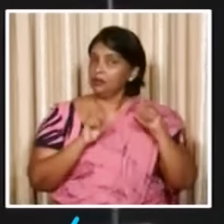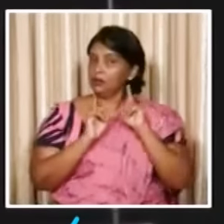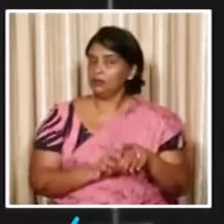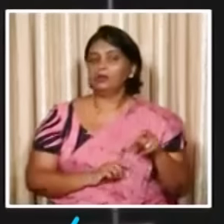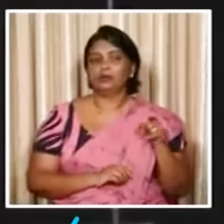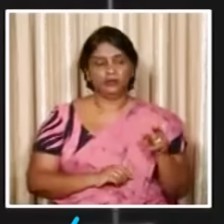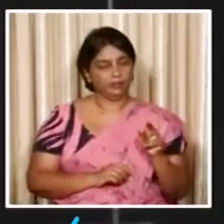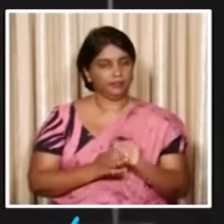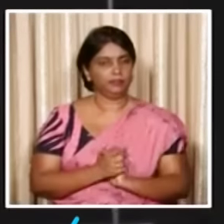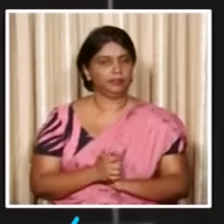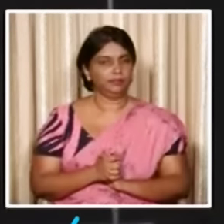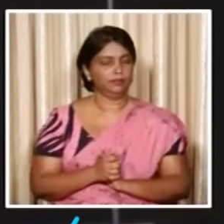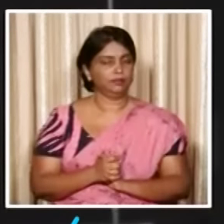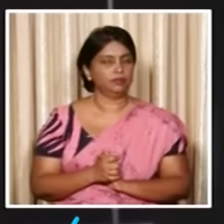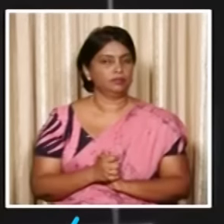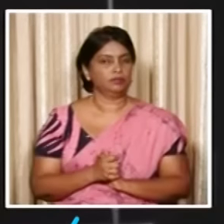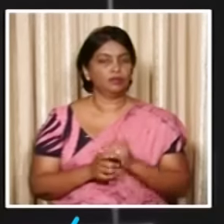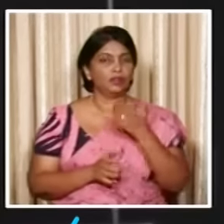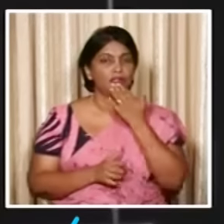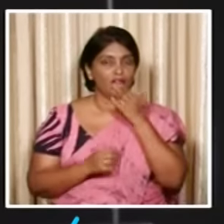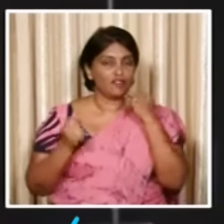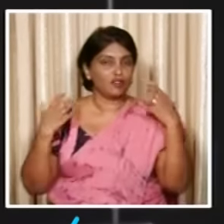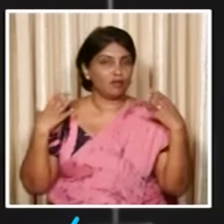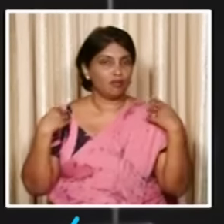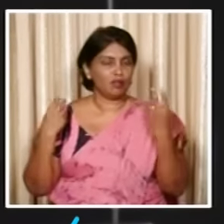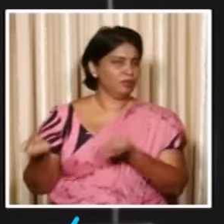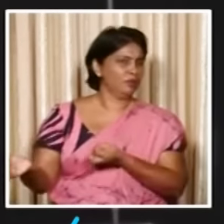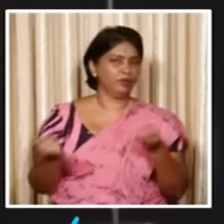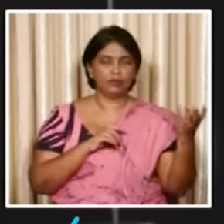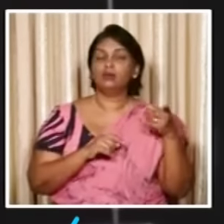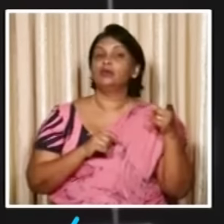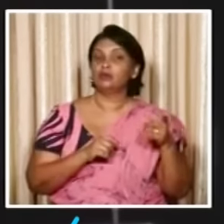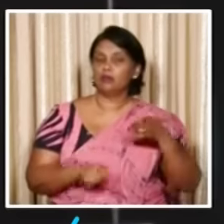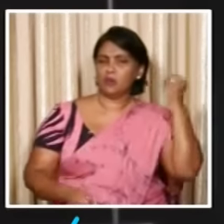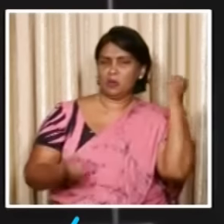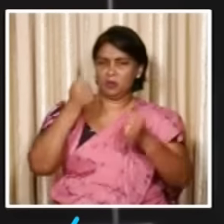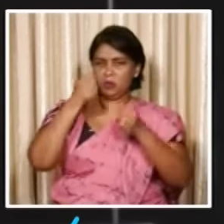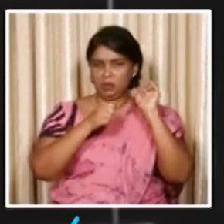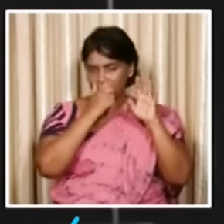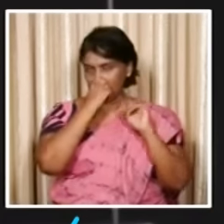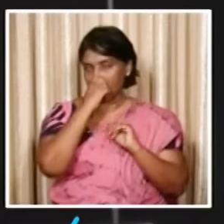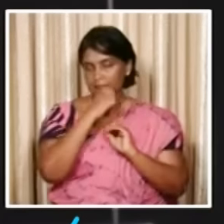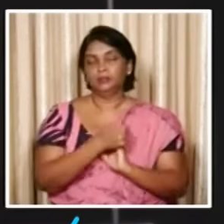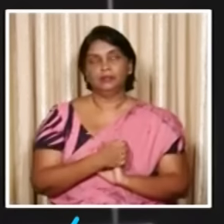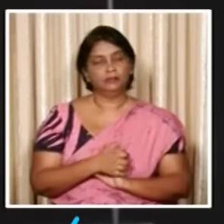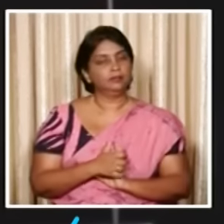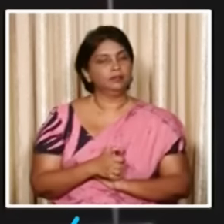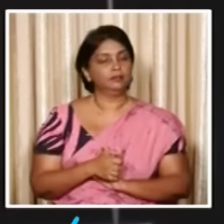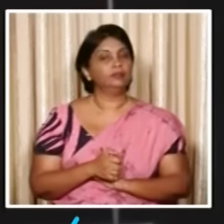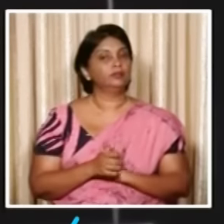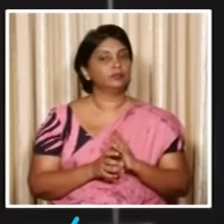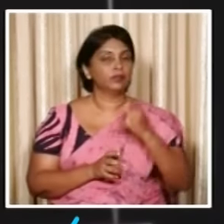போராட்டத்தின் பின்னர் போலீசாரால் தடுத்து வைக்கப்பட்டிருந்த குடிநீர் தாங்கி விடுவிக்கப்பட்டிருந்தது. இதில் நெடுங்கேணி பிரதி போலீஸ் அத்தியட்சகர்